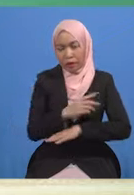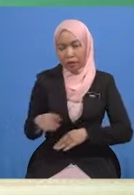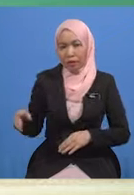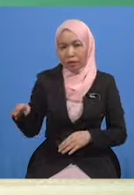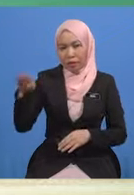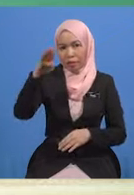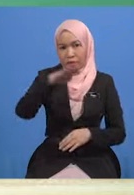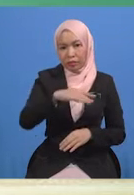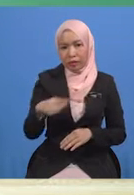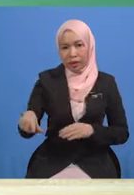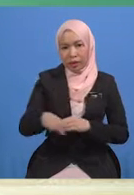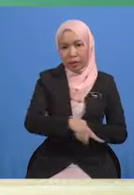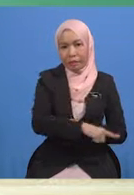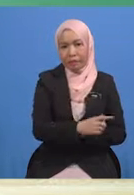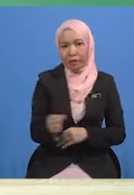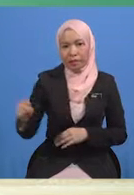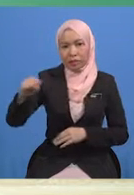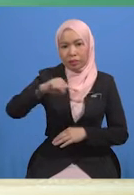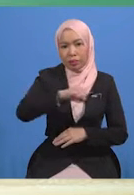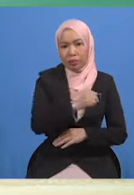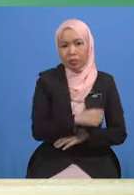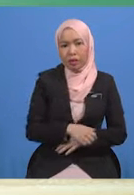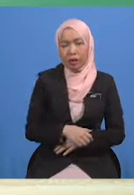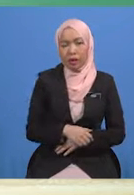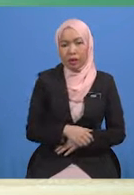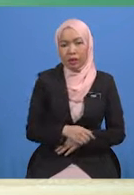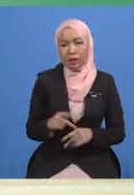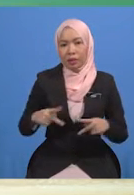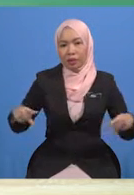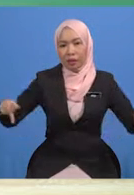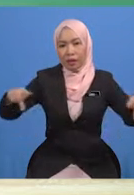bukit, lembah, sungai,